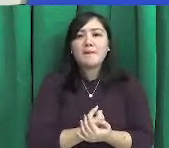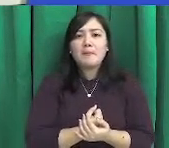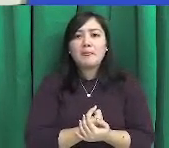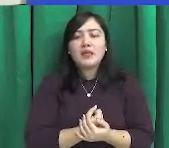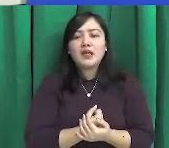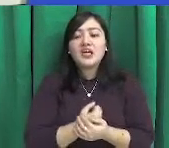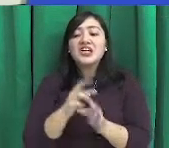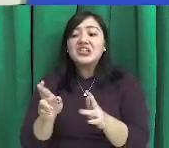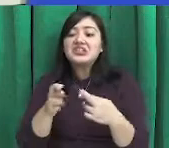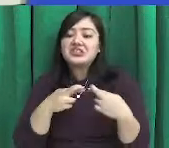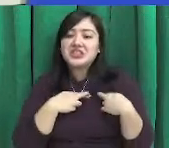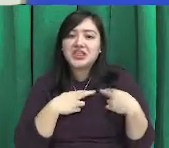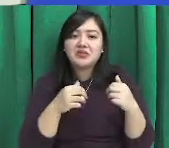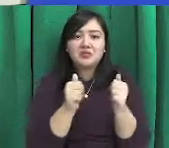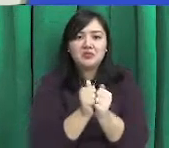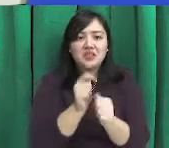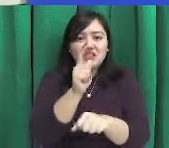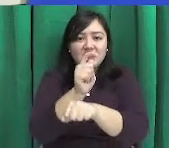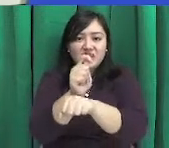That cannot be.